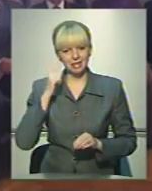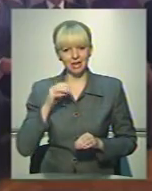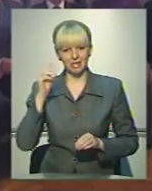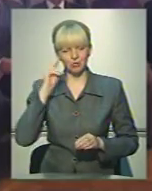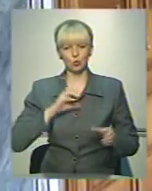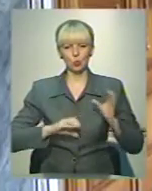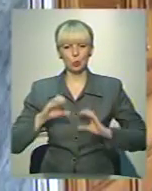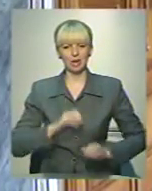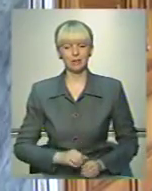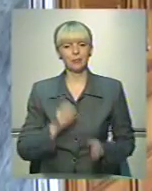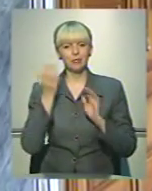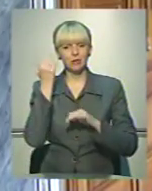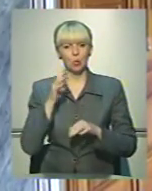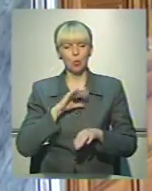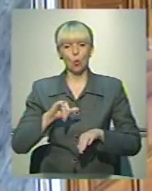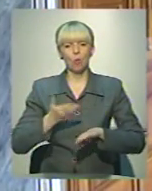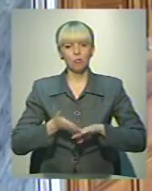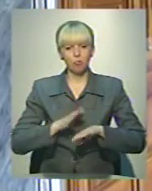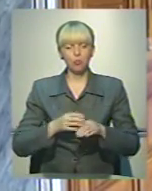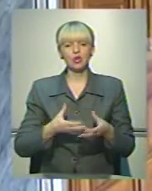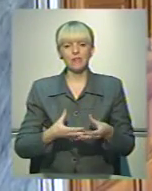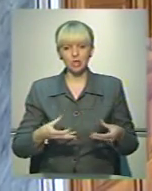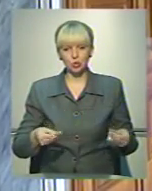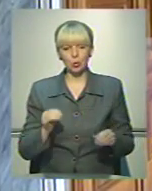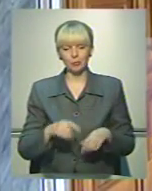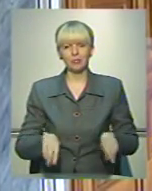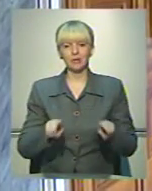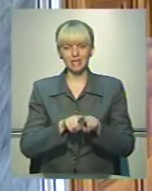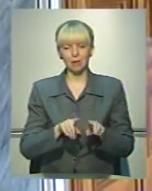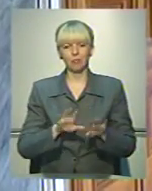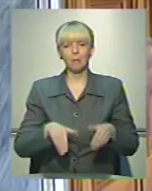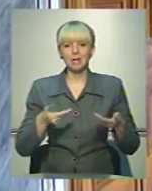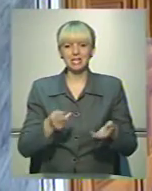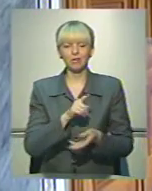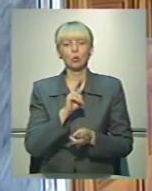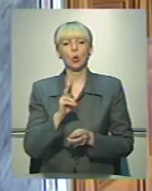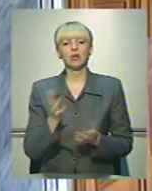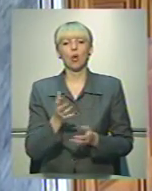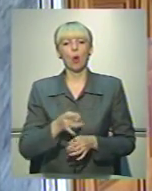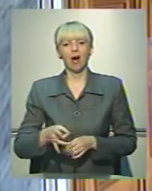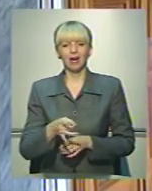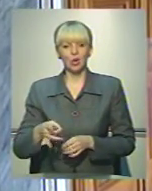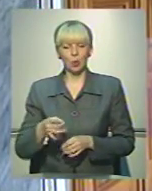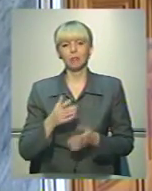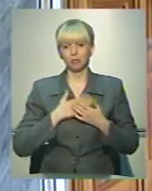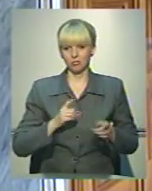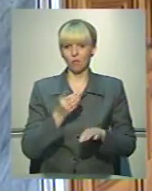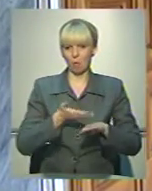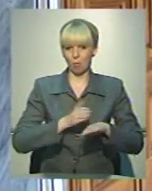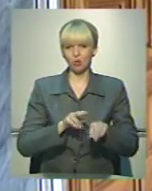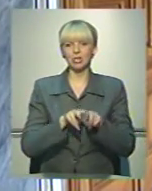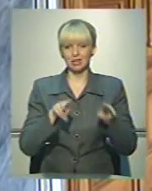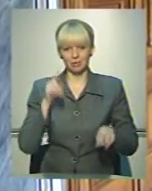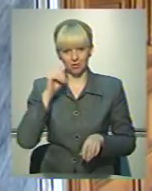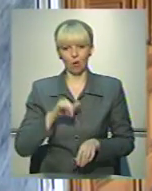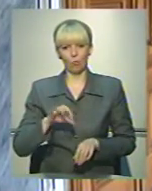студентів. Нещодавно був в Польщі весною і так само представлялись, та, хто з якого регіону. І приємно, що в Польщі так само